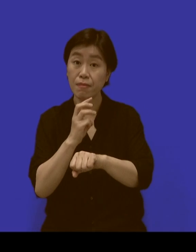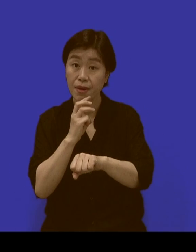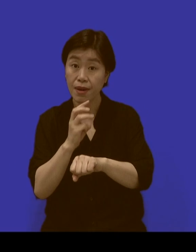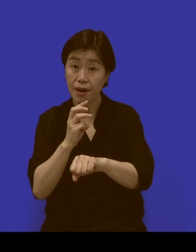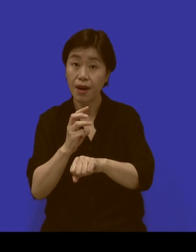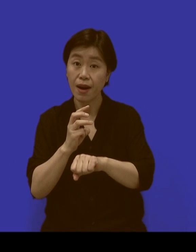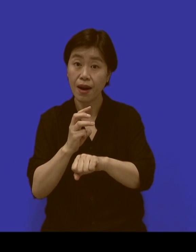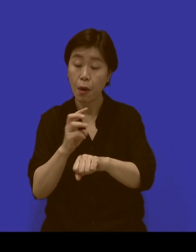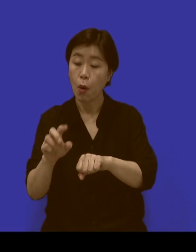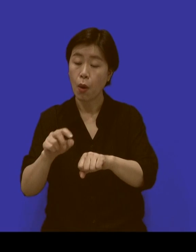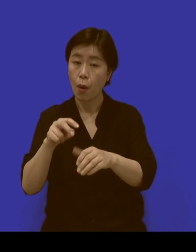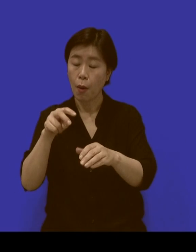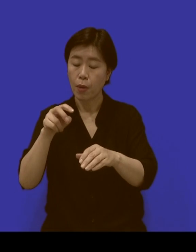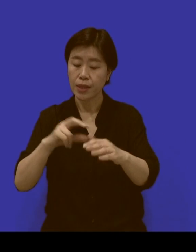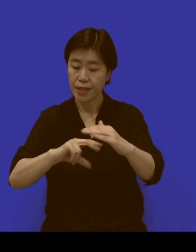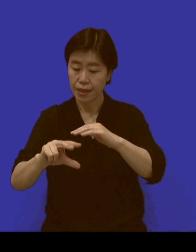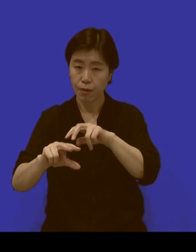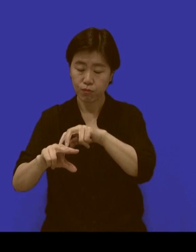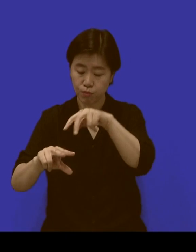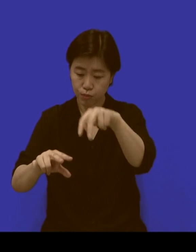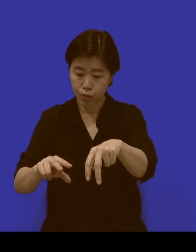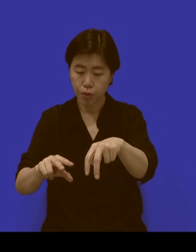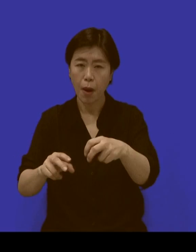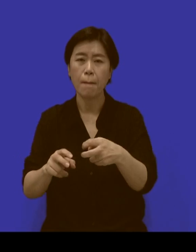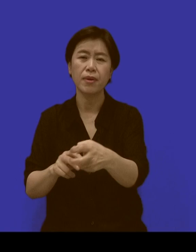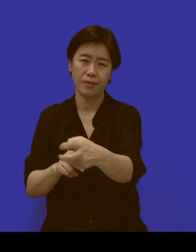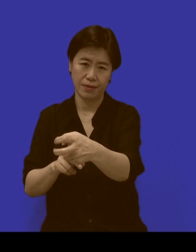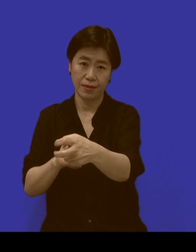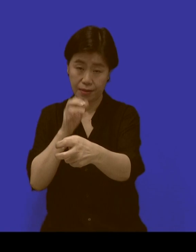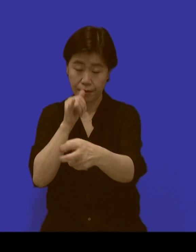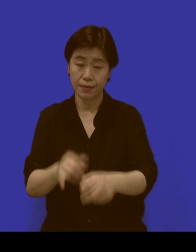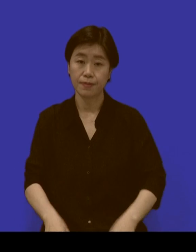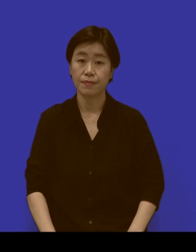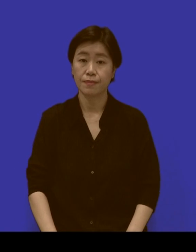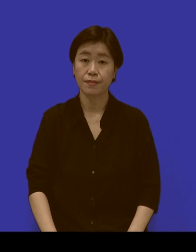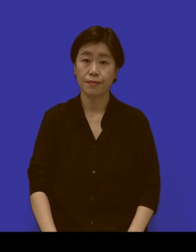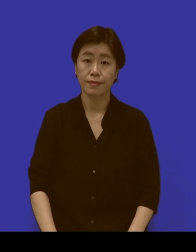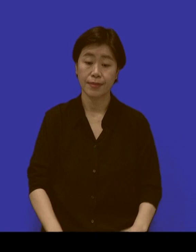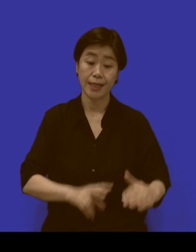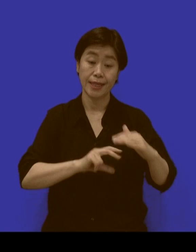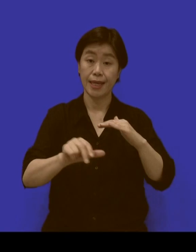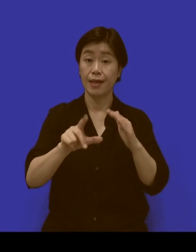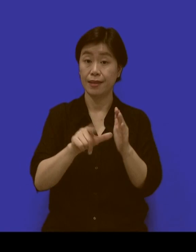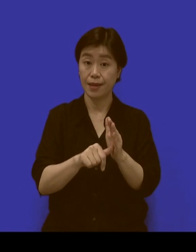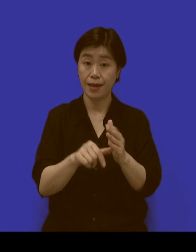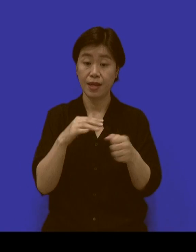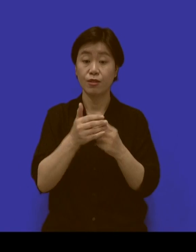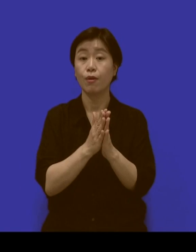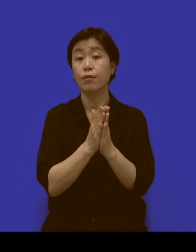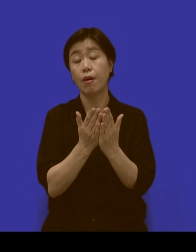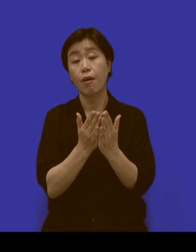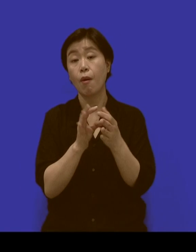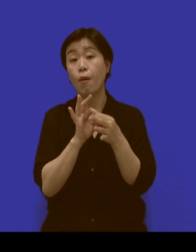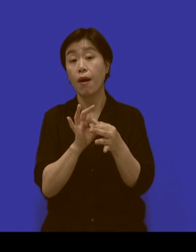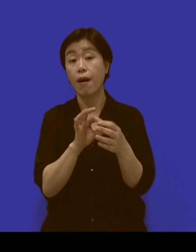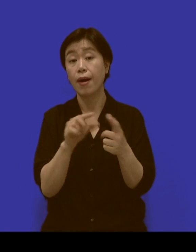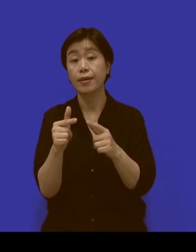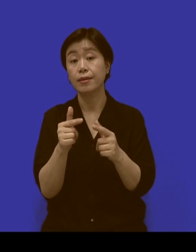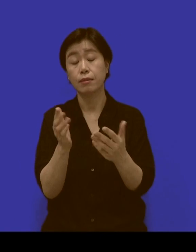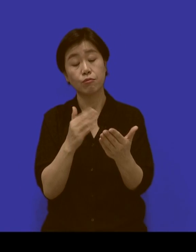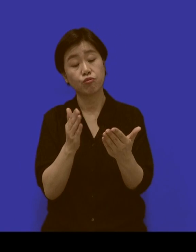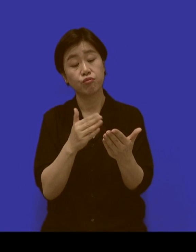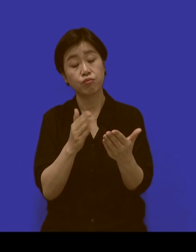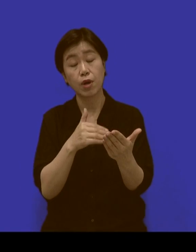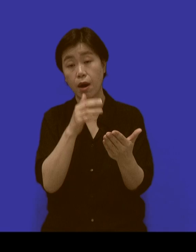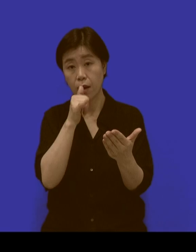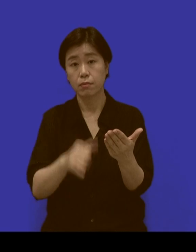이제 그래서 지하철에 있을 때는 신앙서적을 읽게 됐고요. 그때 네, 궁금하니까 도대체 네, 네. 사람들이 예수님을 만났는데 도대체